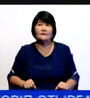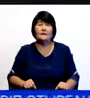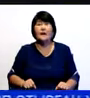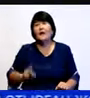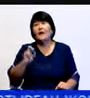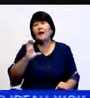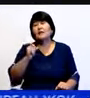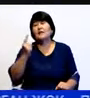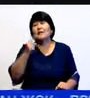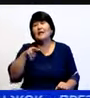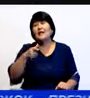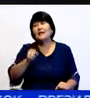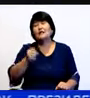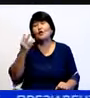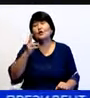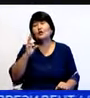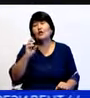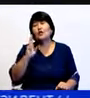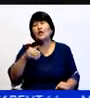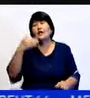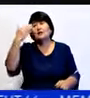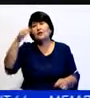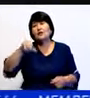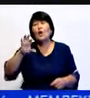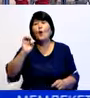Қайсар 1-ші лигадағы ойынын 3-ші қыркүйекте сырт алаңда